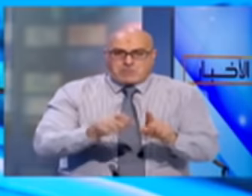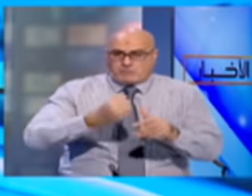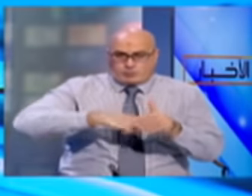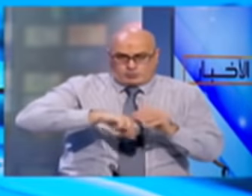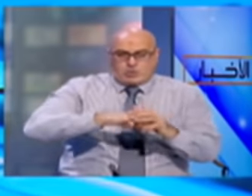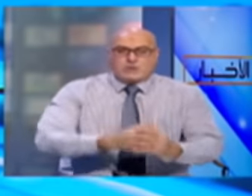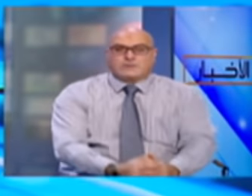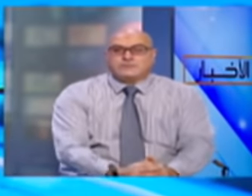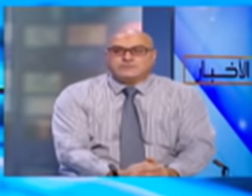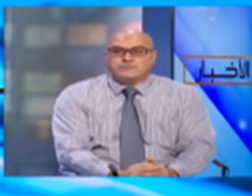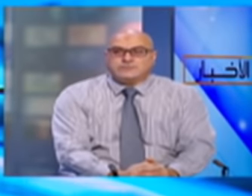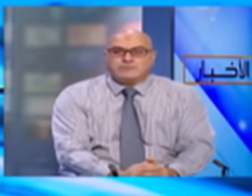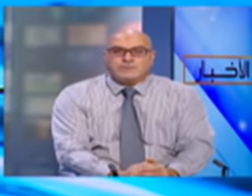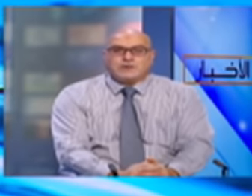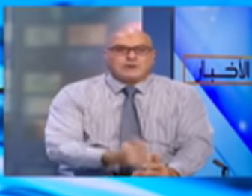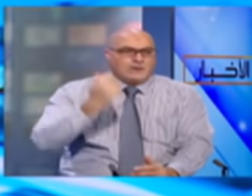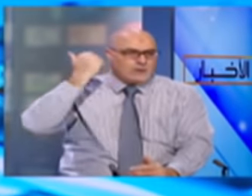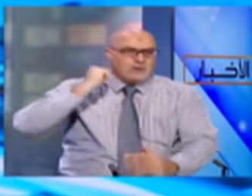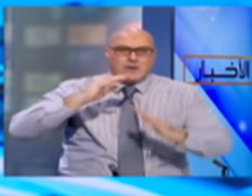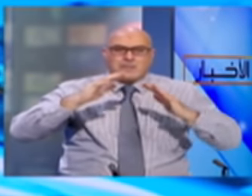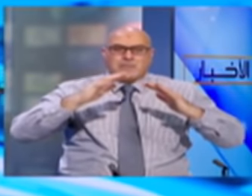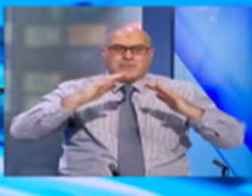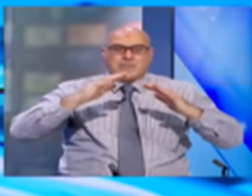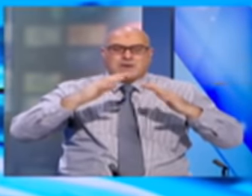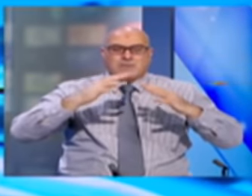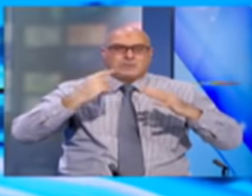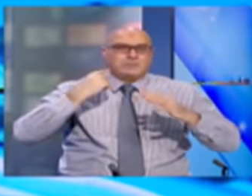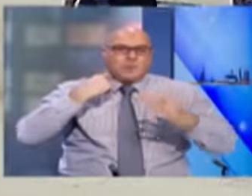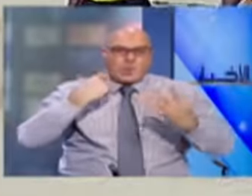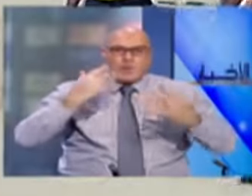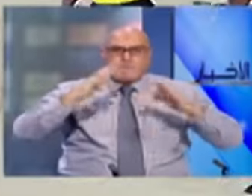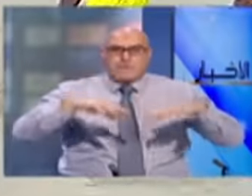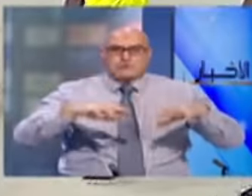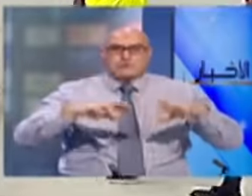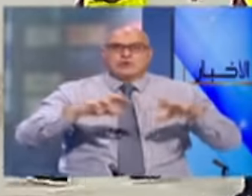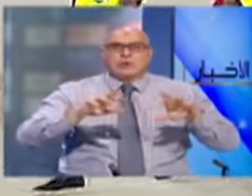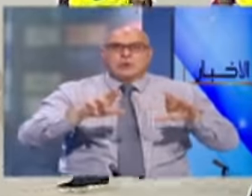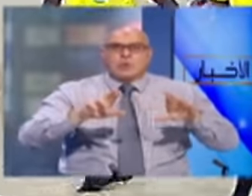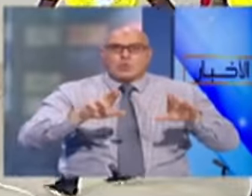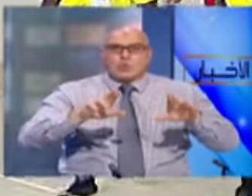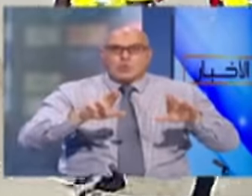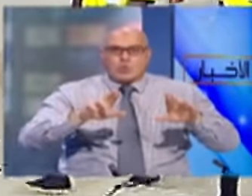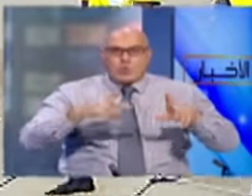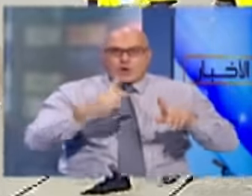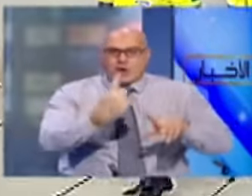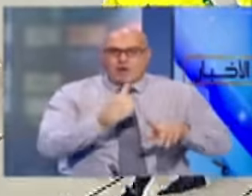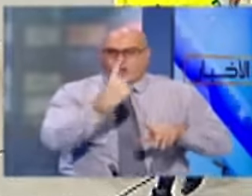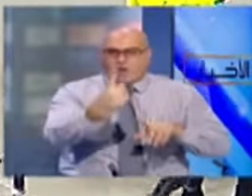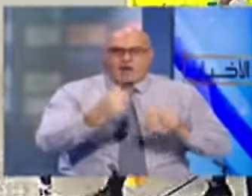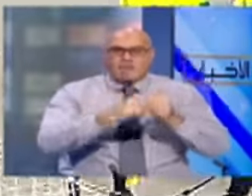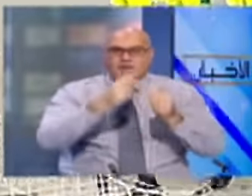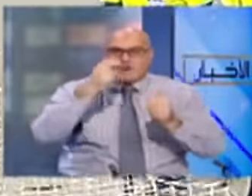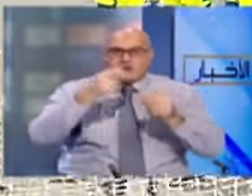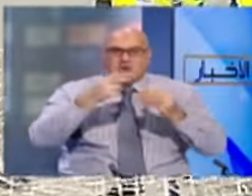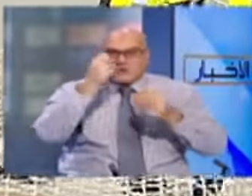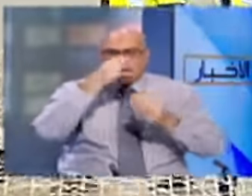كرويا دائما. تعادل أمس فريق شباب الوزداد بهدف لمثله أمام نادي الهلال السوداني في المباراة التي